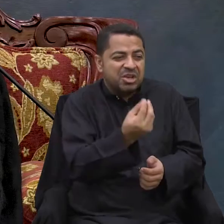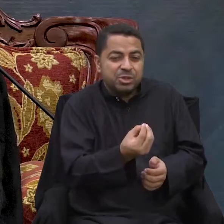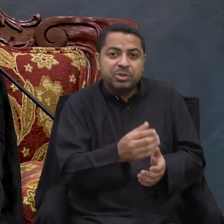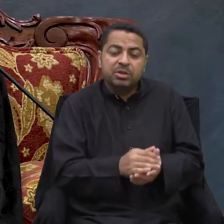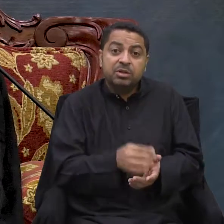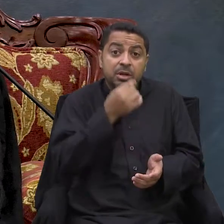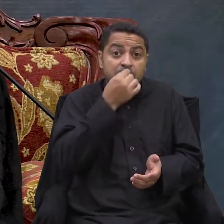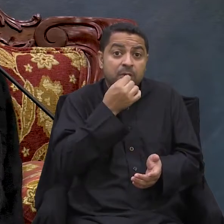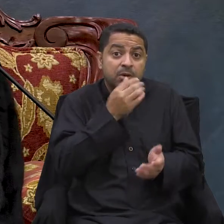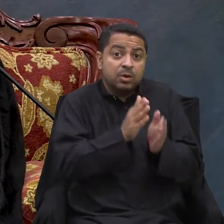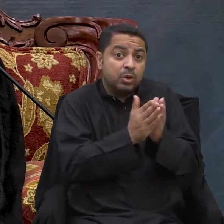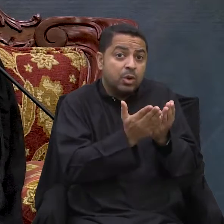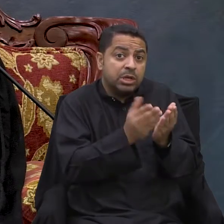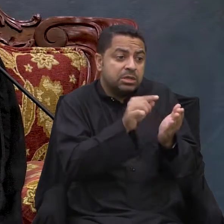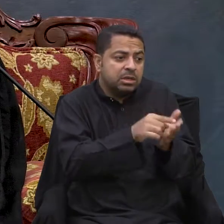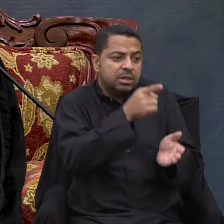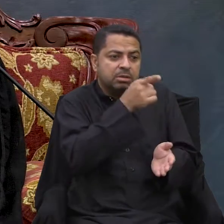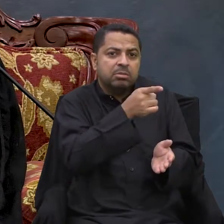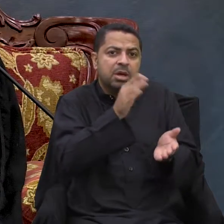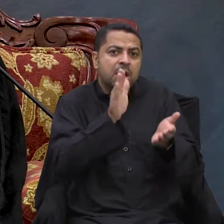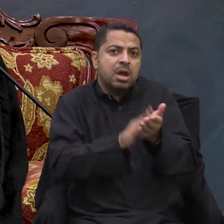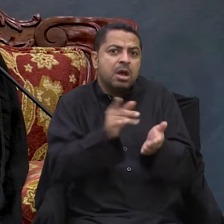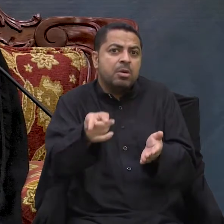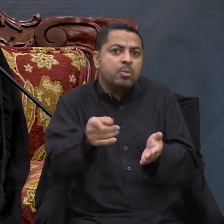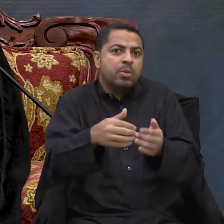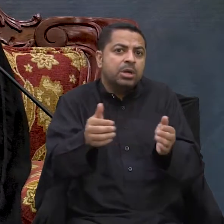القرآن الكريم تهددهم، هؤلاء الذين